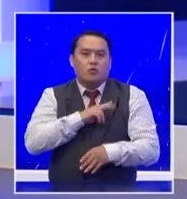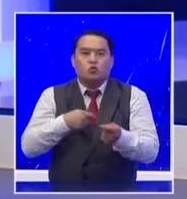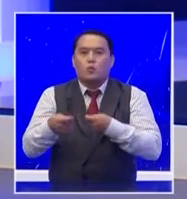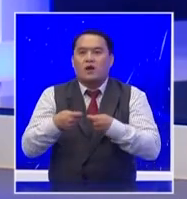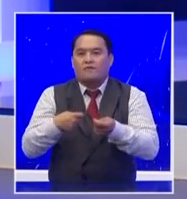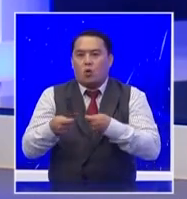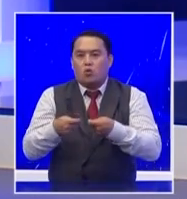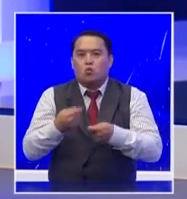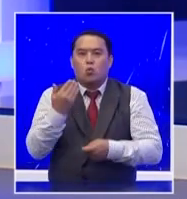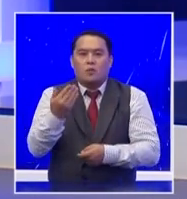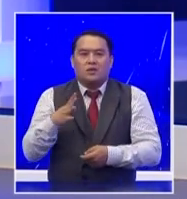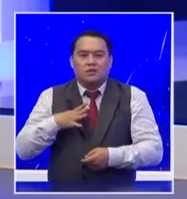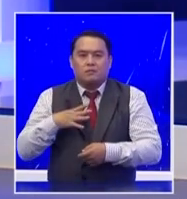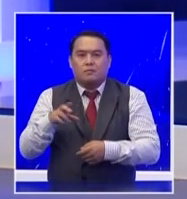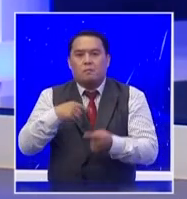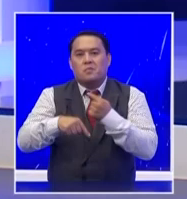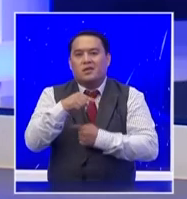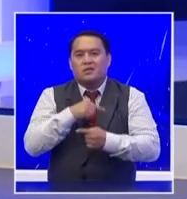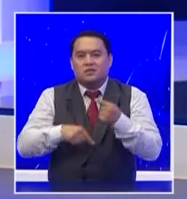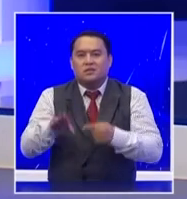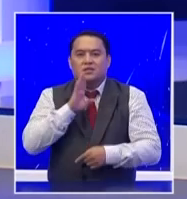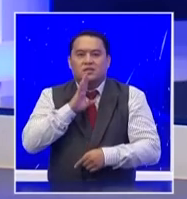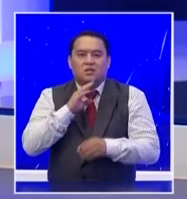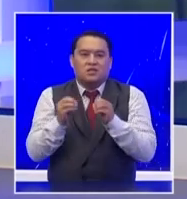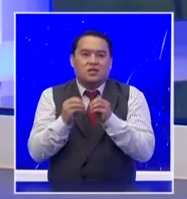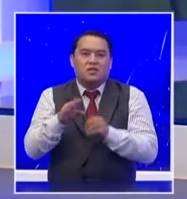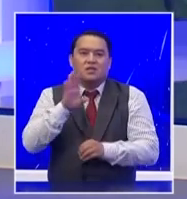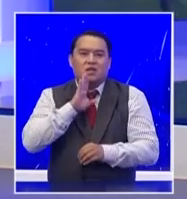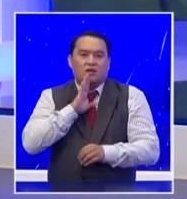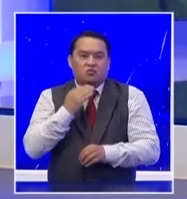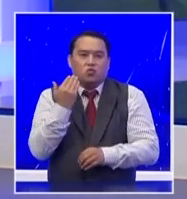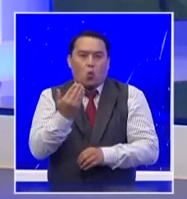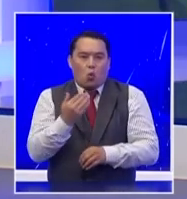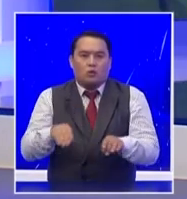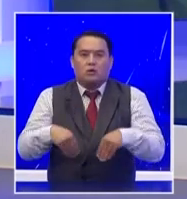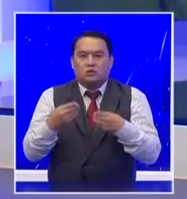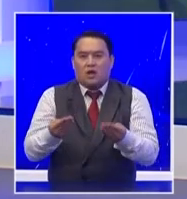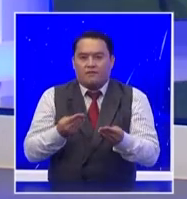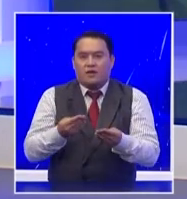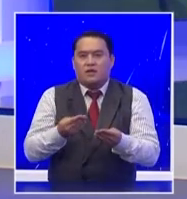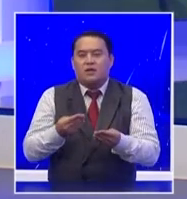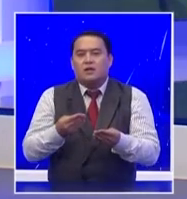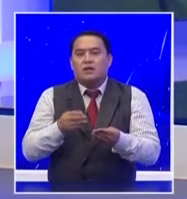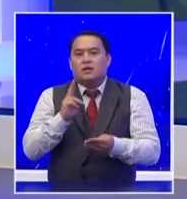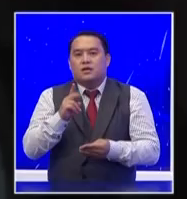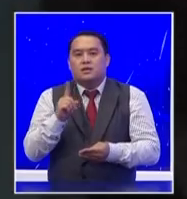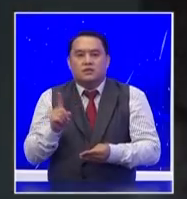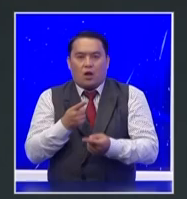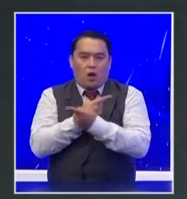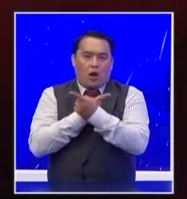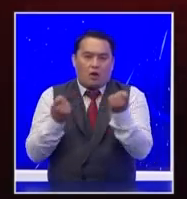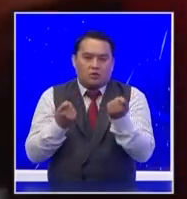администраторов. Под их руководством интим-бизнесом занимались 10 девушек легкого поведения, передает Ingrenews KZ. Их